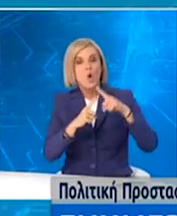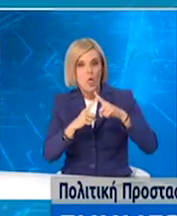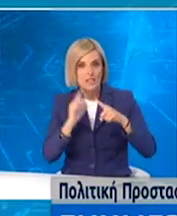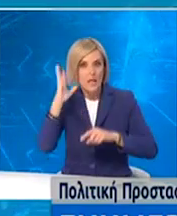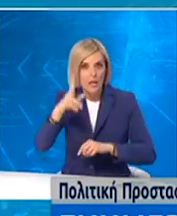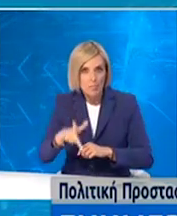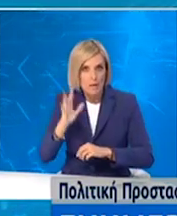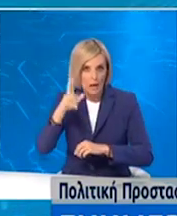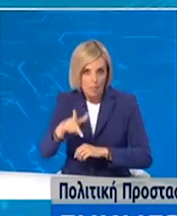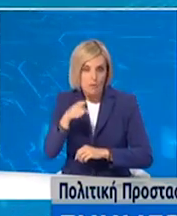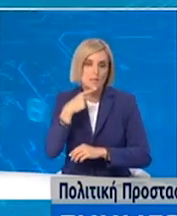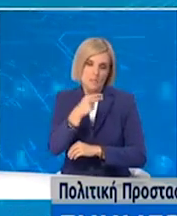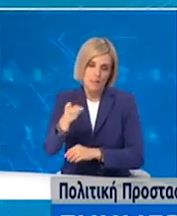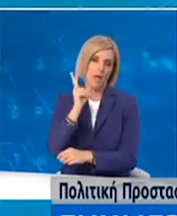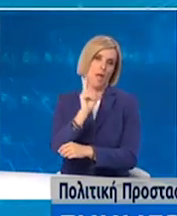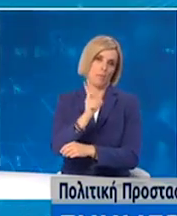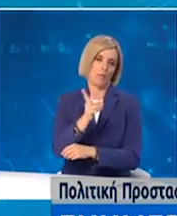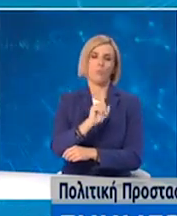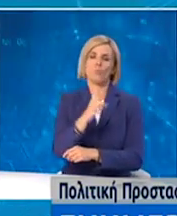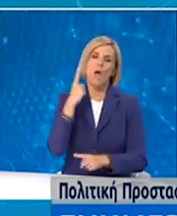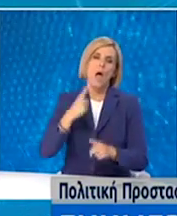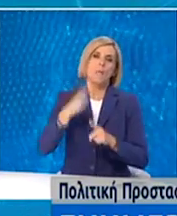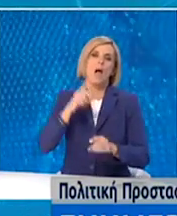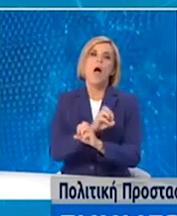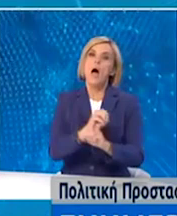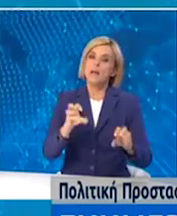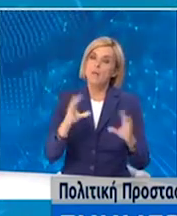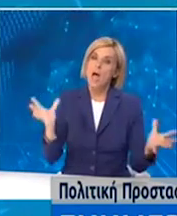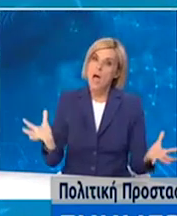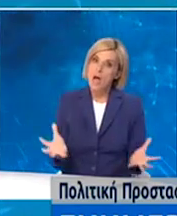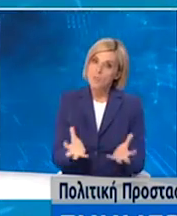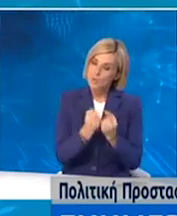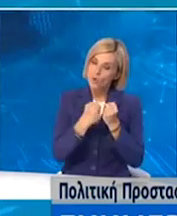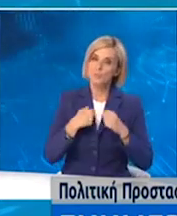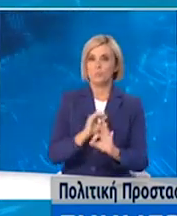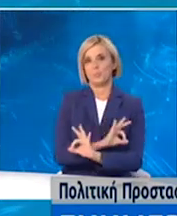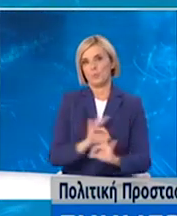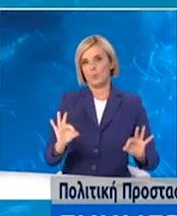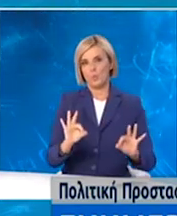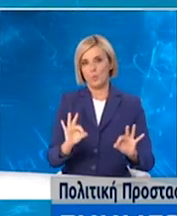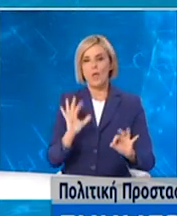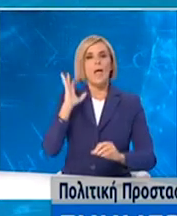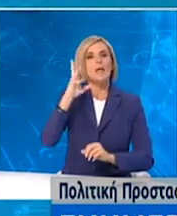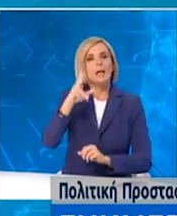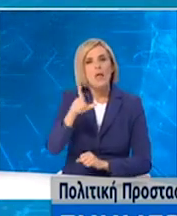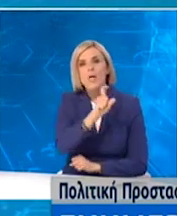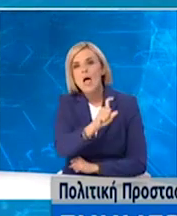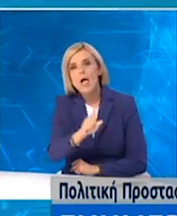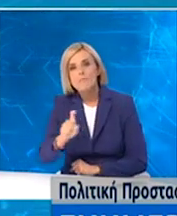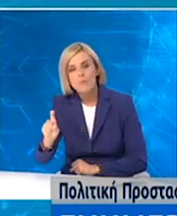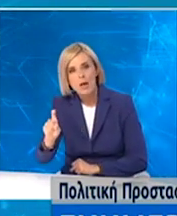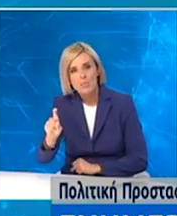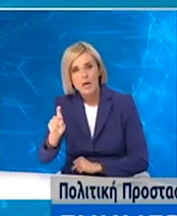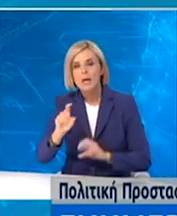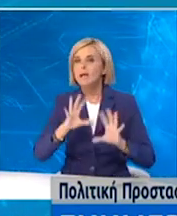θα σήμαινε ότι η κατάσταση θα ήταν σε επίπεδο συναγερμού. Αλλά ευτυχώς δεν είμαστε εκεί. Το εβδομαδιαίο ραντεβού στην Πολιτική Προστασία γίνεται